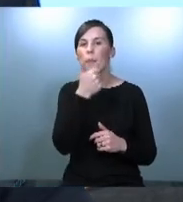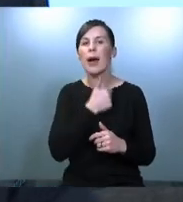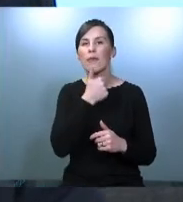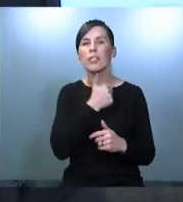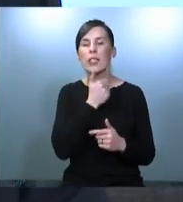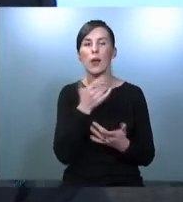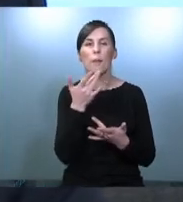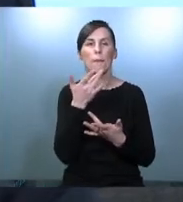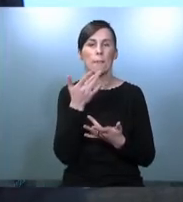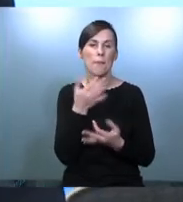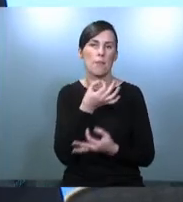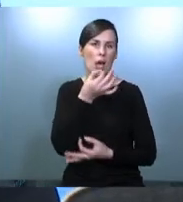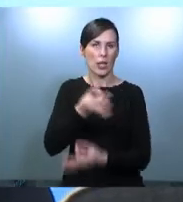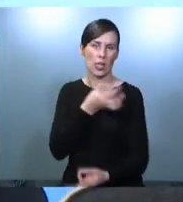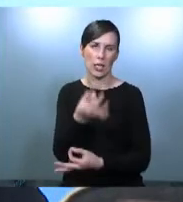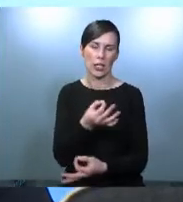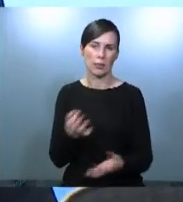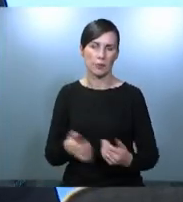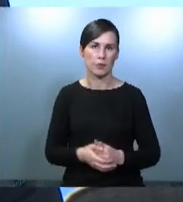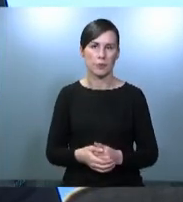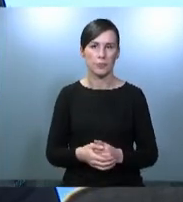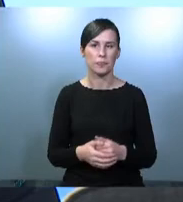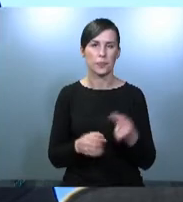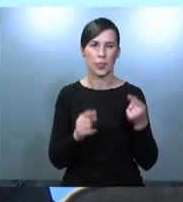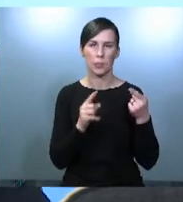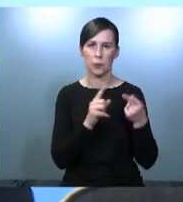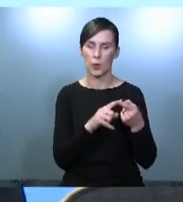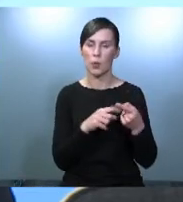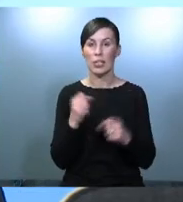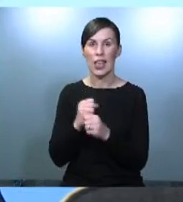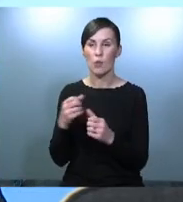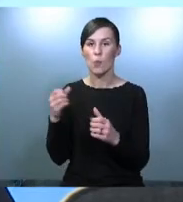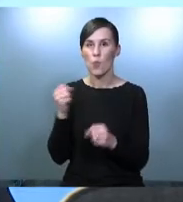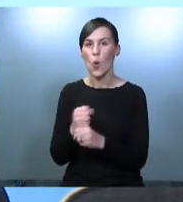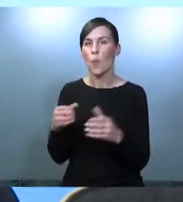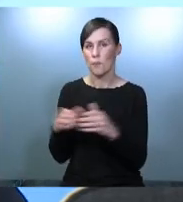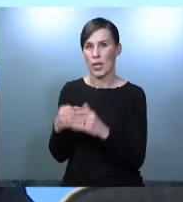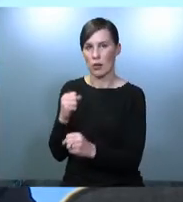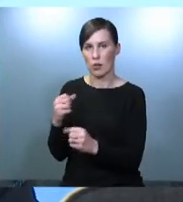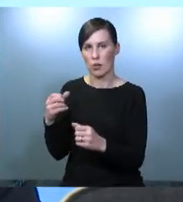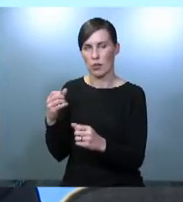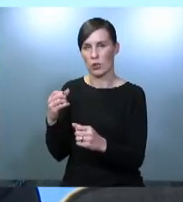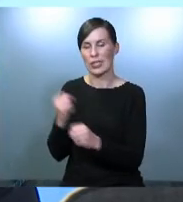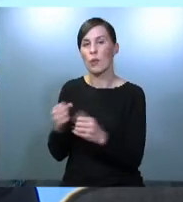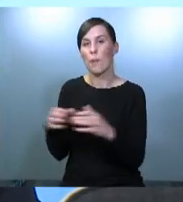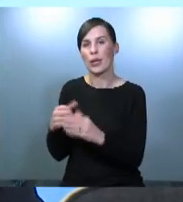kaip mes bandom spręsti. Tai viena, kaip aš minėjau pradžioj, kad darbo partijos komanda nežada, bet